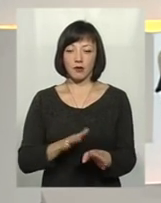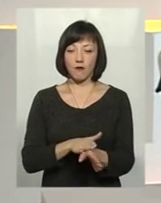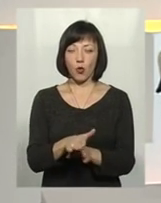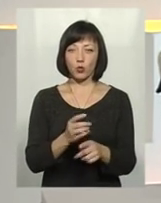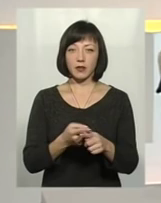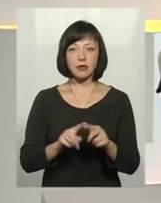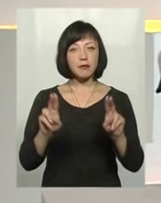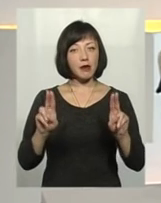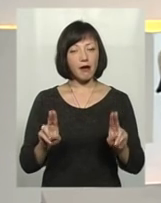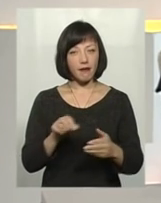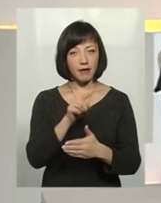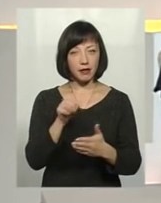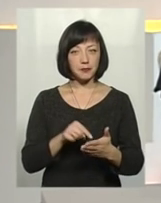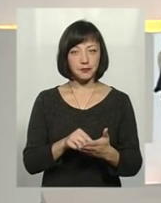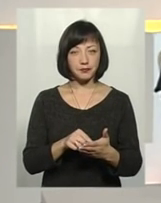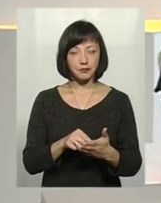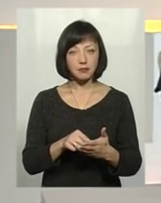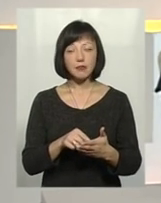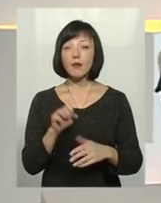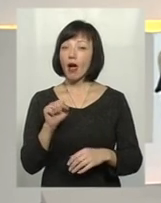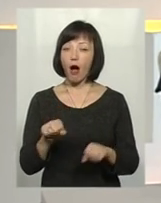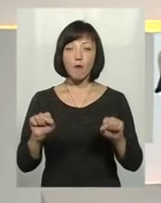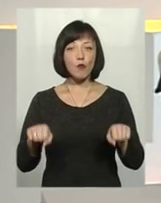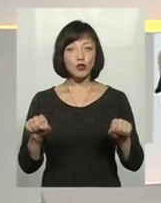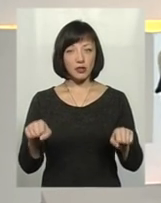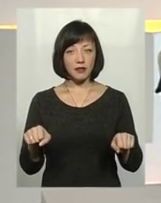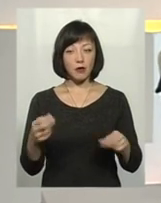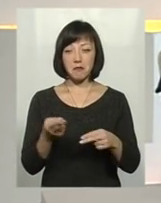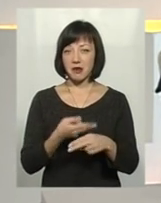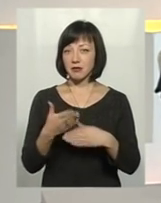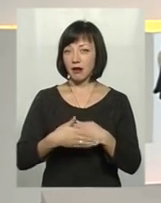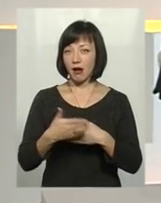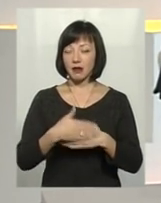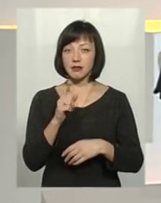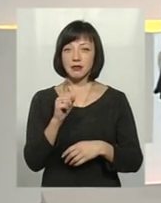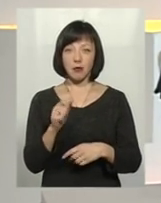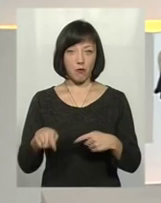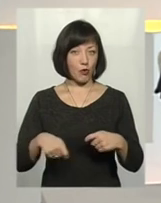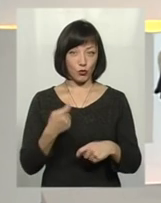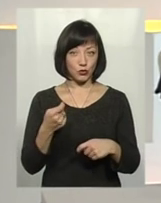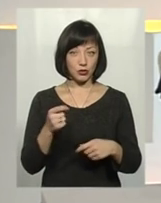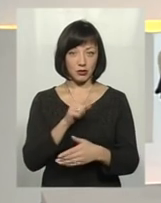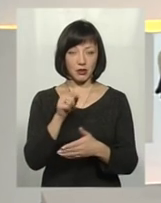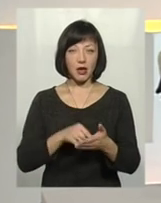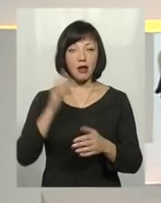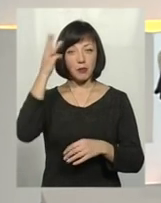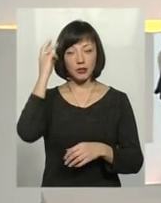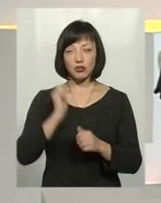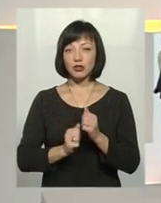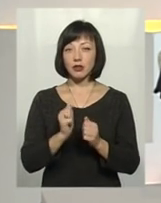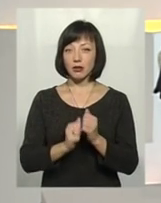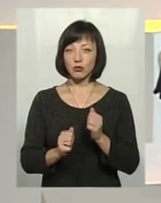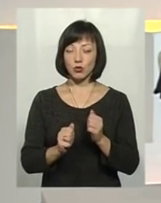отих правил дорожнього руху. А можливо, безкарність за ті порушення. Обласний центр часто,